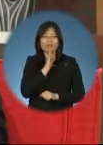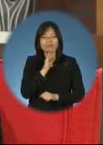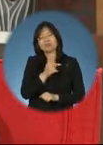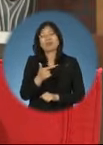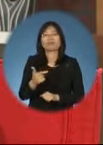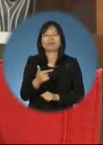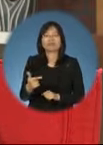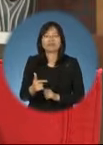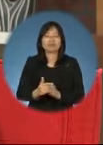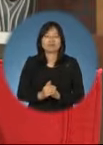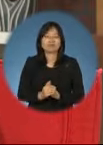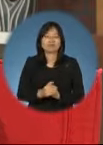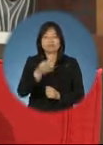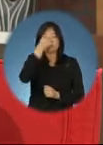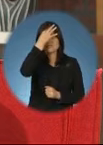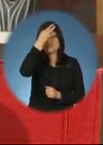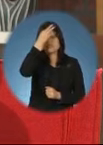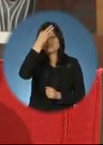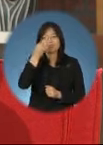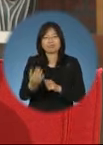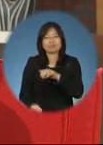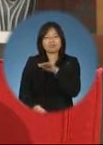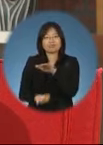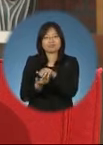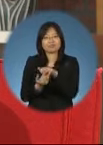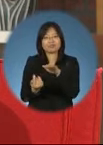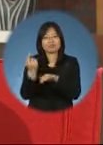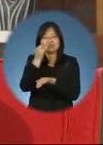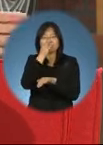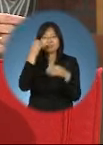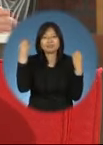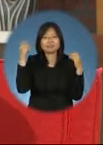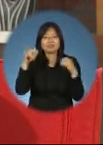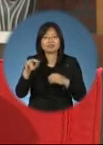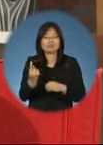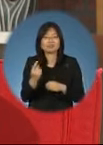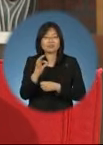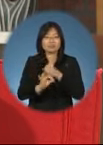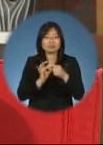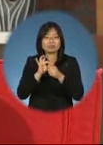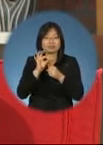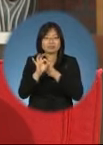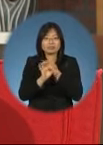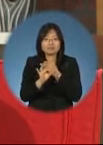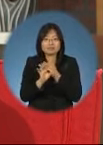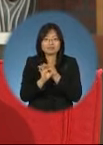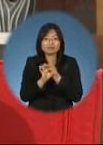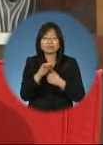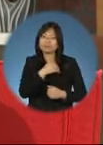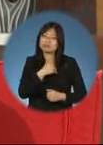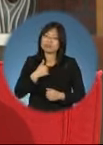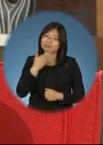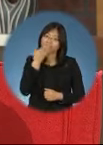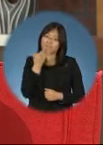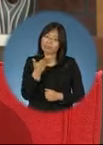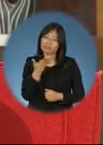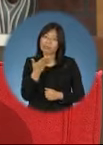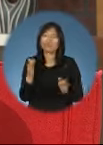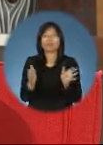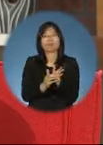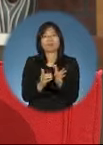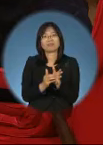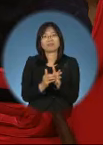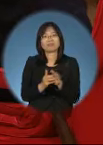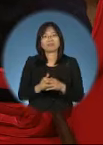굉장한 테크닉이 아주 고도로 된 댄서도 10년이면 가능합니까? 예. 오. 끝나요.